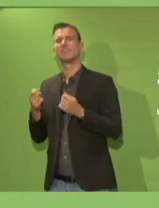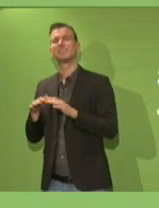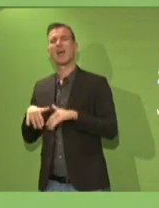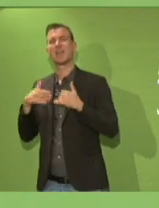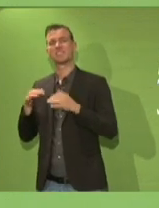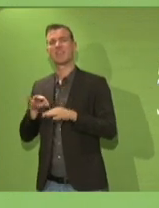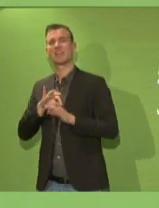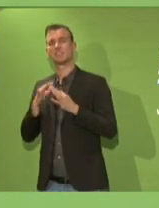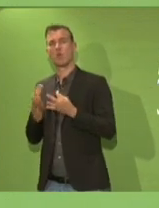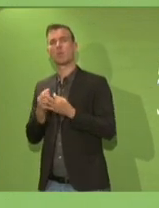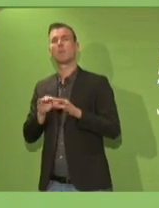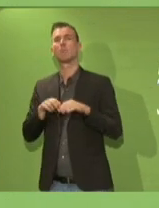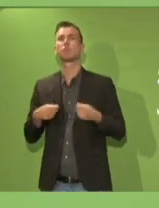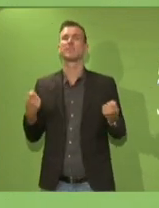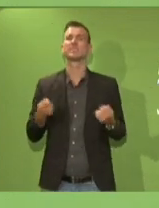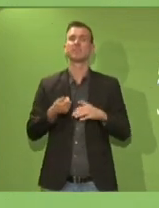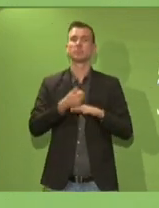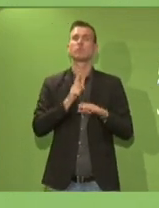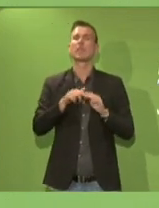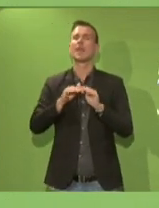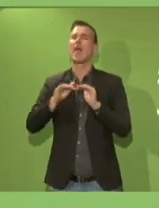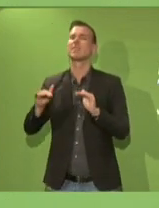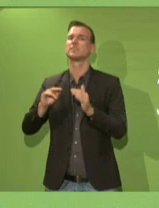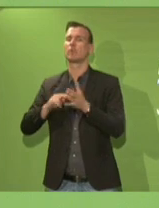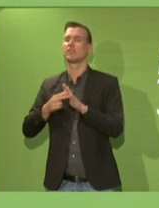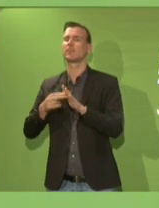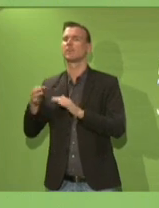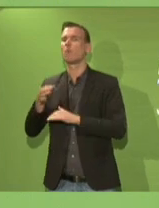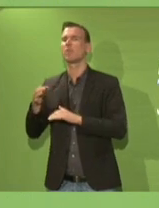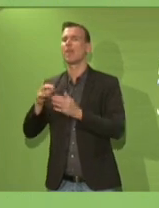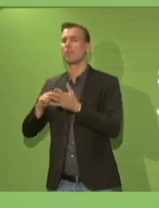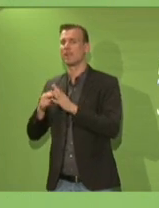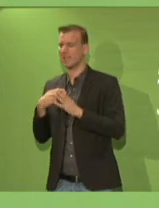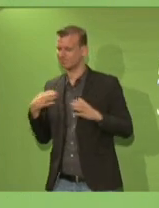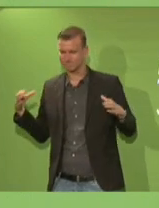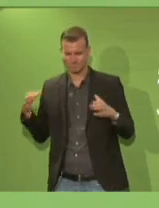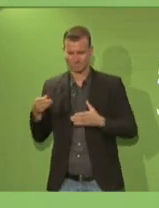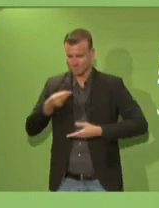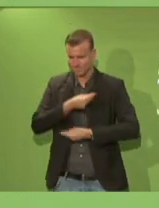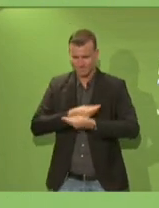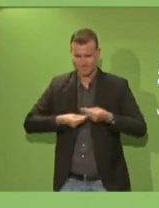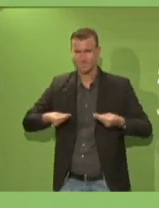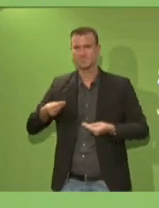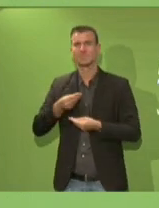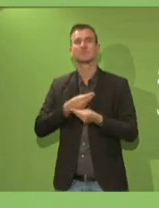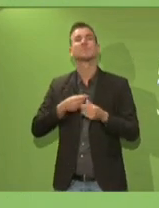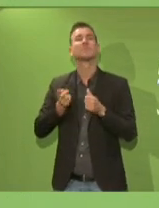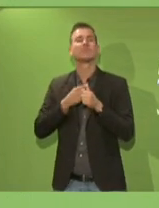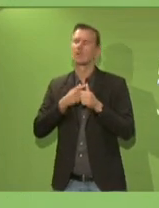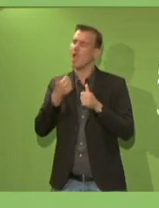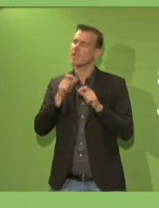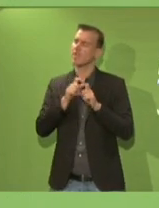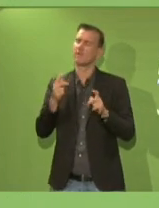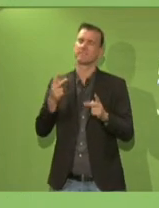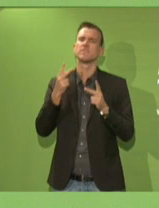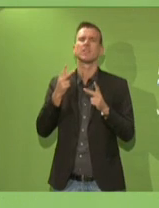dem Bundesvorstand und den Landespolitikern und Kommunalpolitikern haben, um ein zentrales Thema, den Flüchtlingsschutz, ganz stark